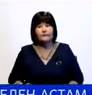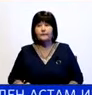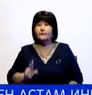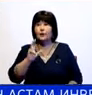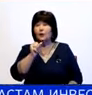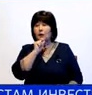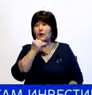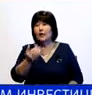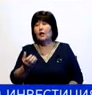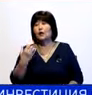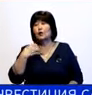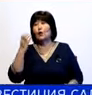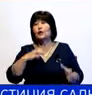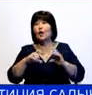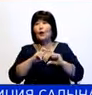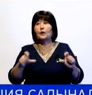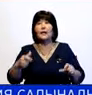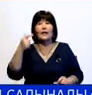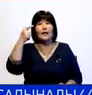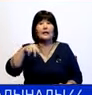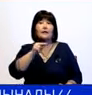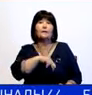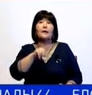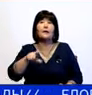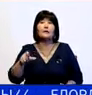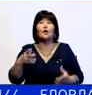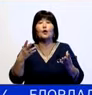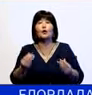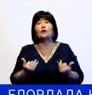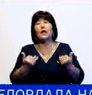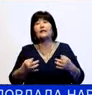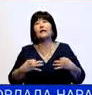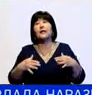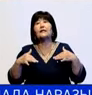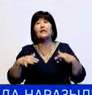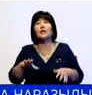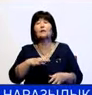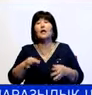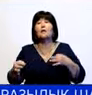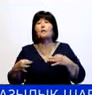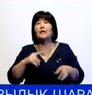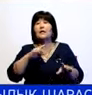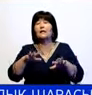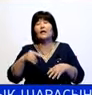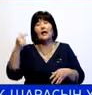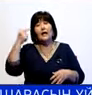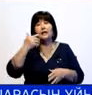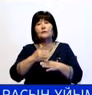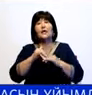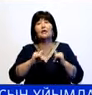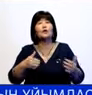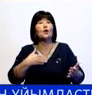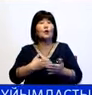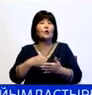Қорқыт Ата атындағы Қызылорда университетінде ғылым қызметкерлері күніне арналған салтанатты шара болды. Мерекелік жиында ғылым саласының дамуына үлес